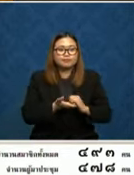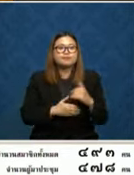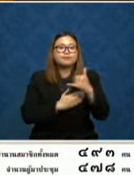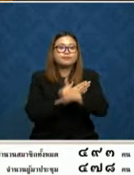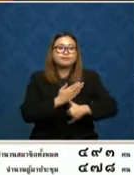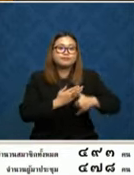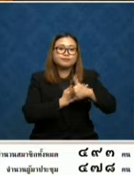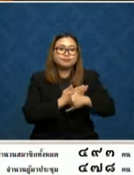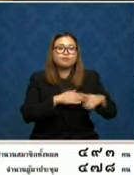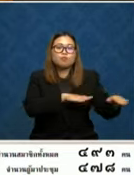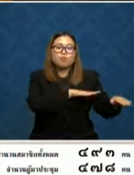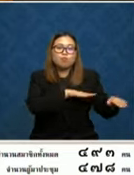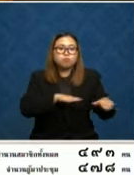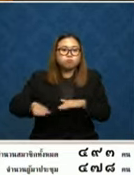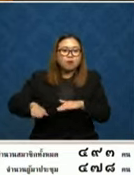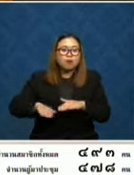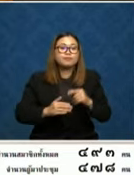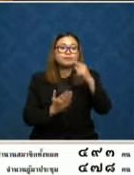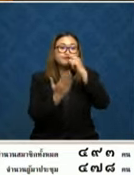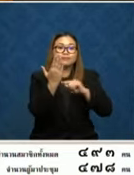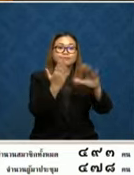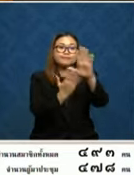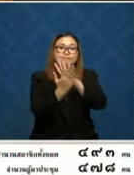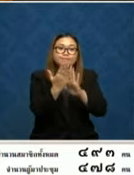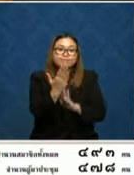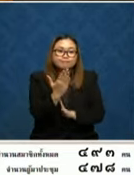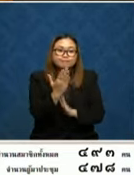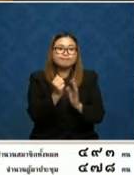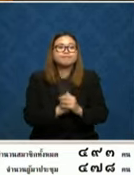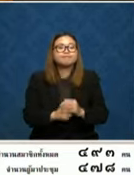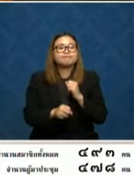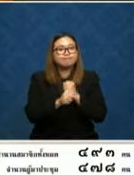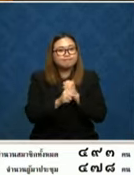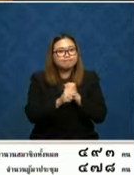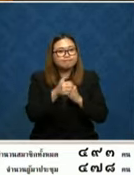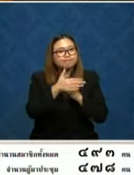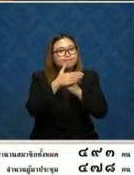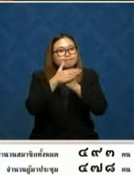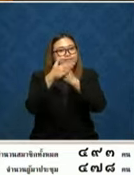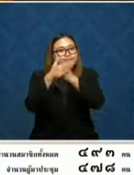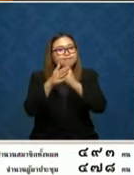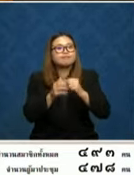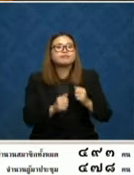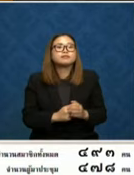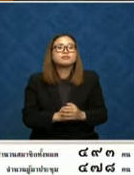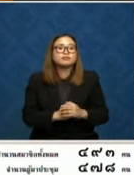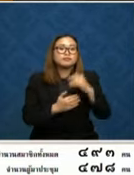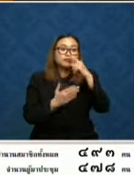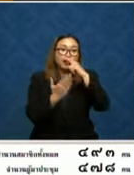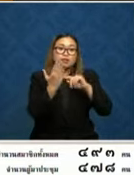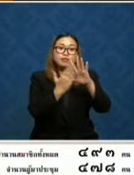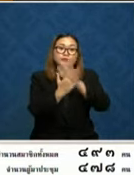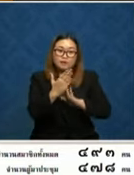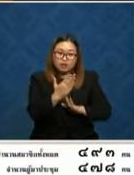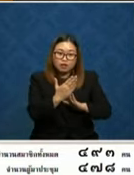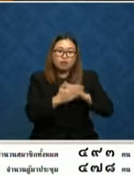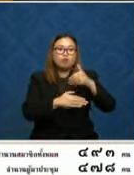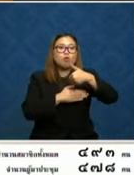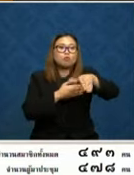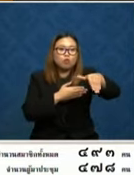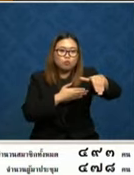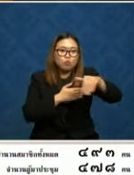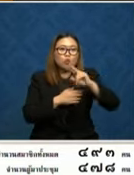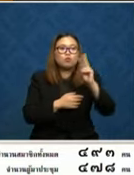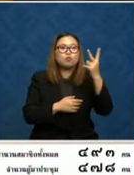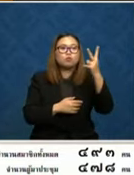ศด้านเตรียมความพร้อมของประเทศไทยในการรับมือความท้าทายต่างๆทั้งในและนอกประเทศนะครับในเรื่องของการลดความเสี่